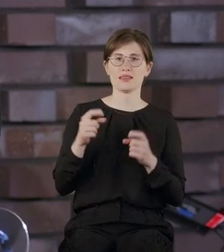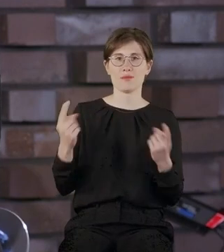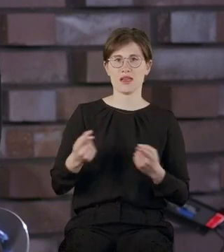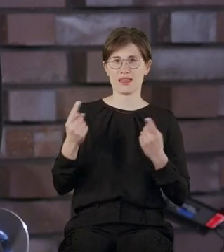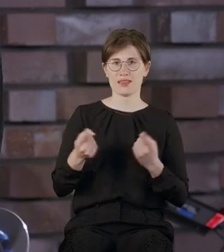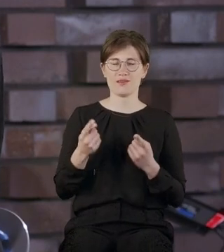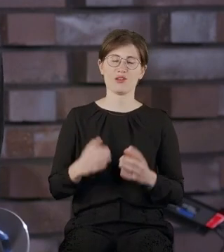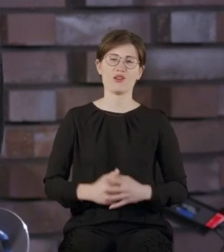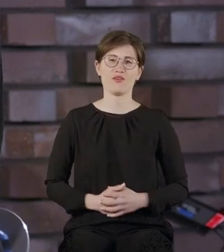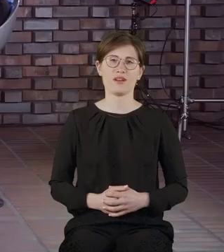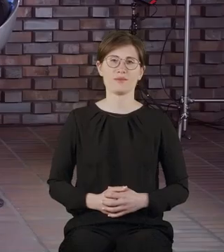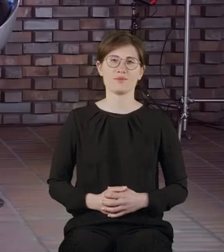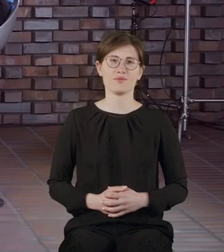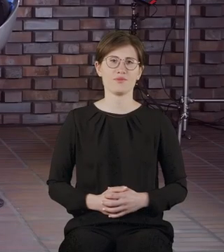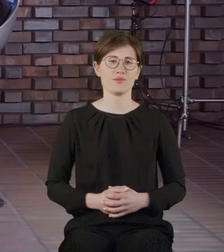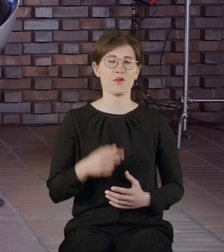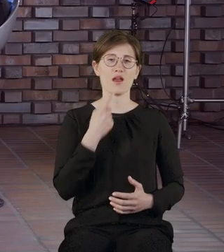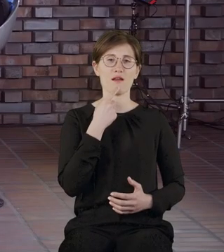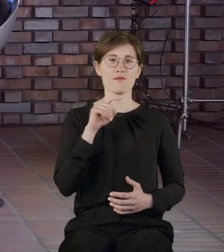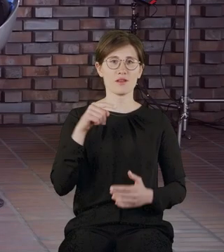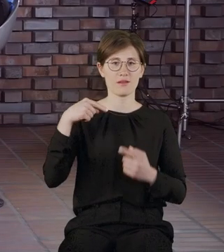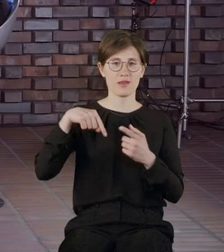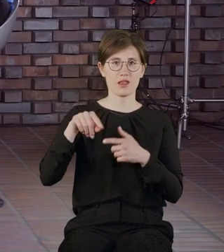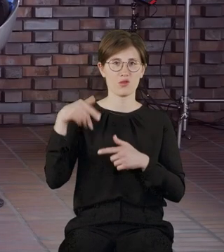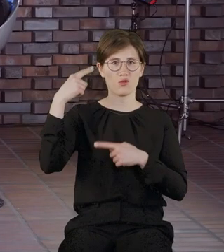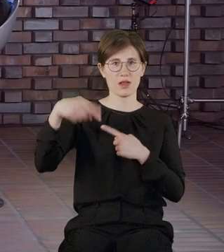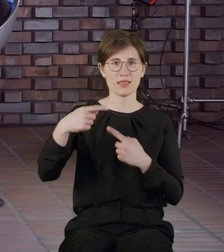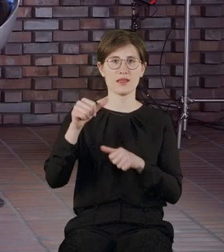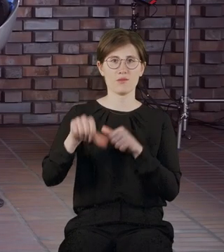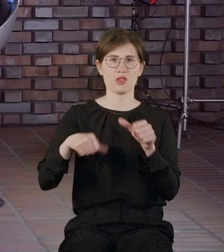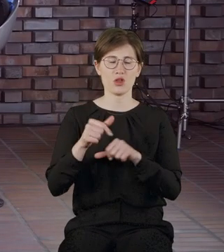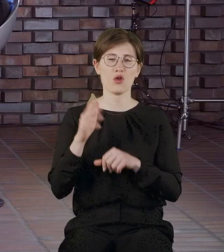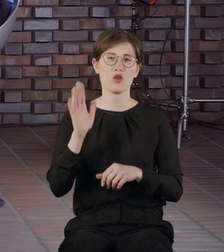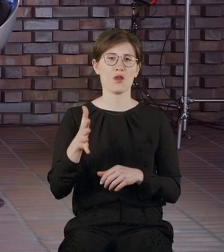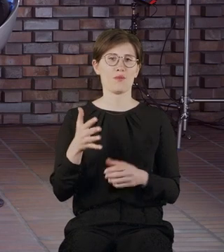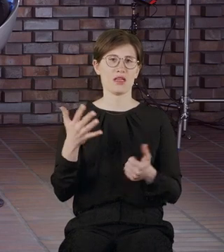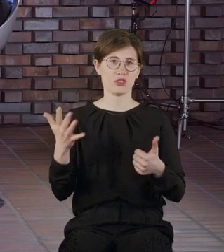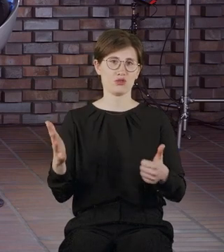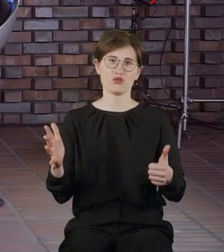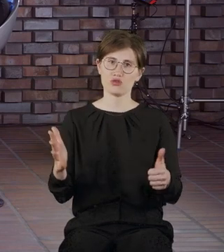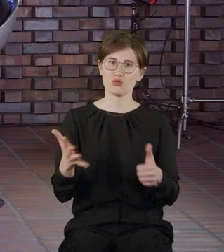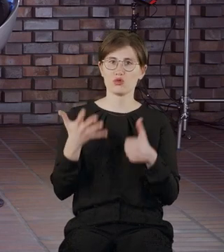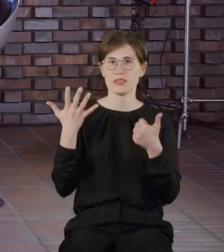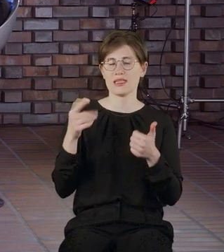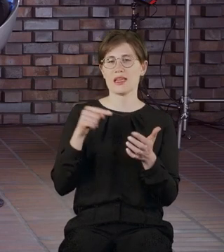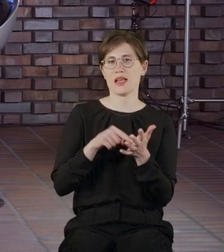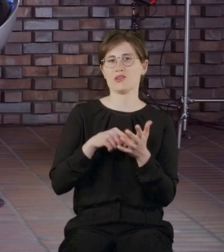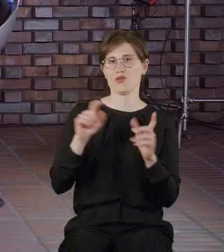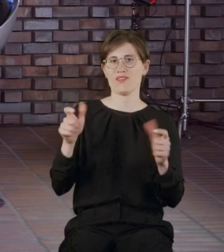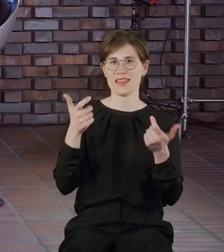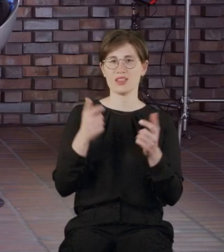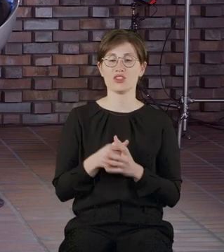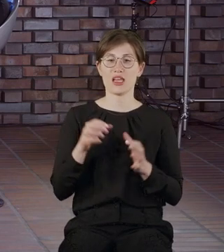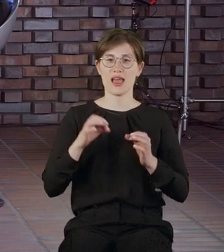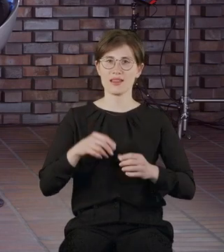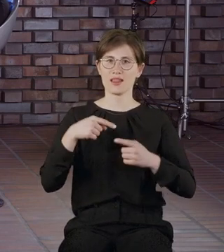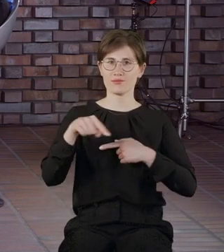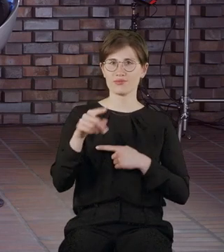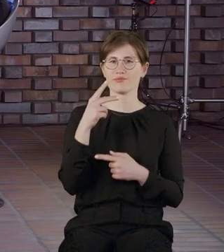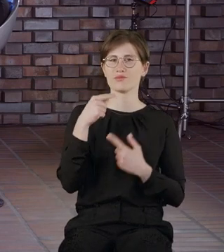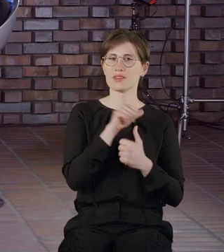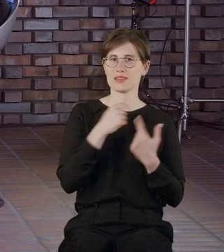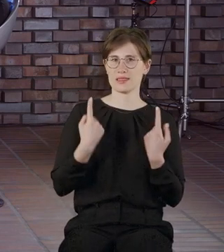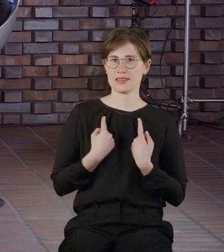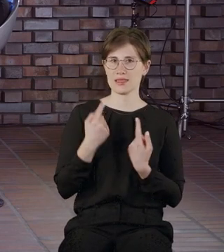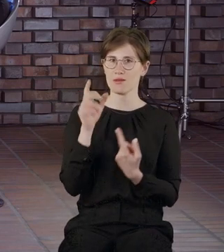popularnonaukowych. W kwietniu przyszłego roku odbędzie się już 6. edycja tego wspaniałego wydarzenia, a już teraz możecie sami zobaczyć, jak